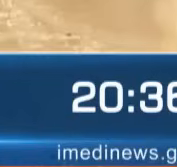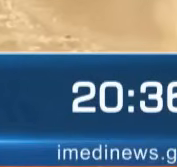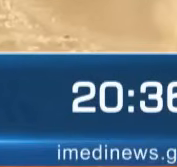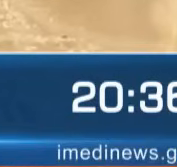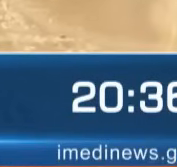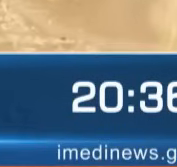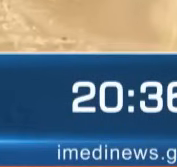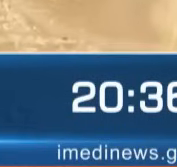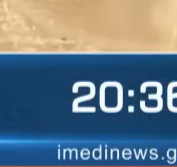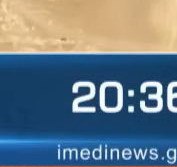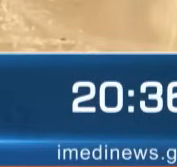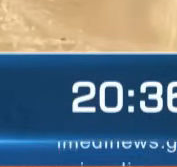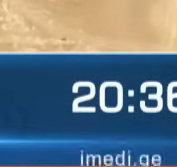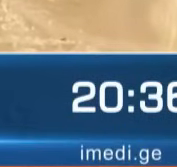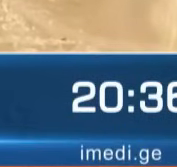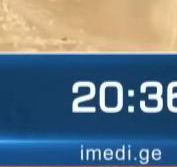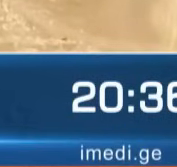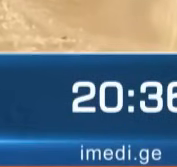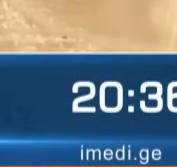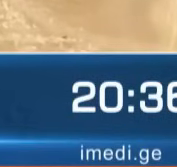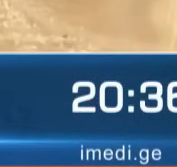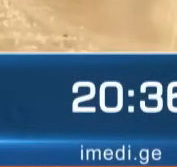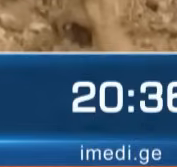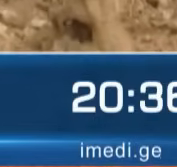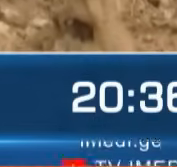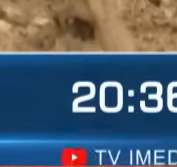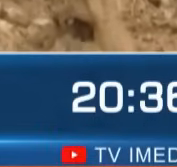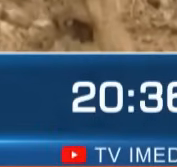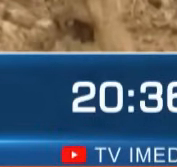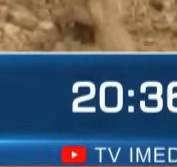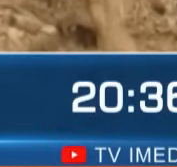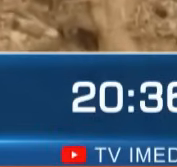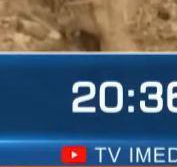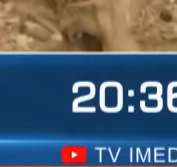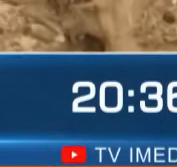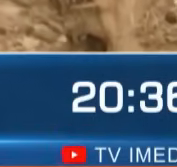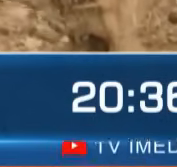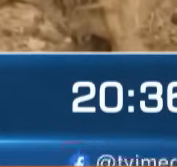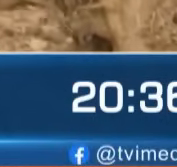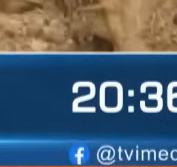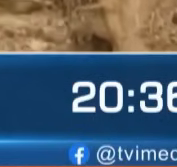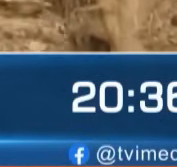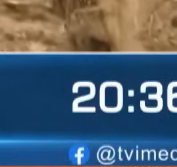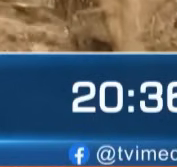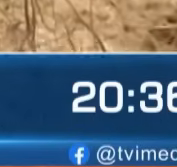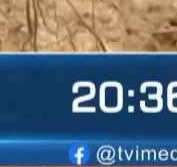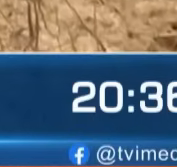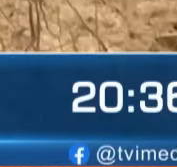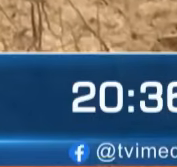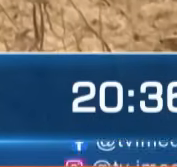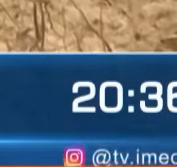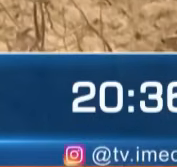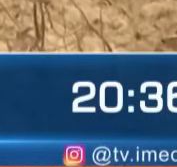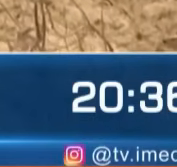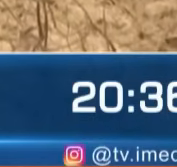sa automobilogzada irtihidi. Adgul za mobilize bulia tehnica de șesavam si samsahur. Usa ptoat gilzia gada onili asociati ojahi kede